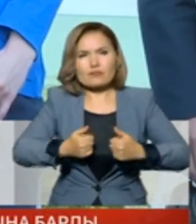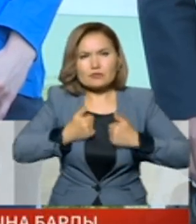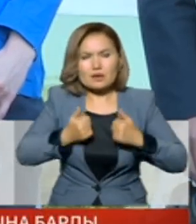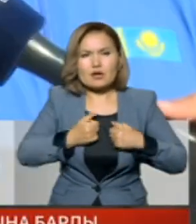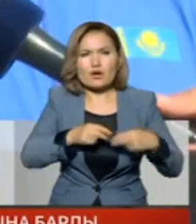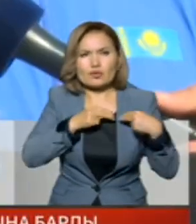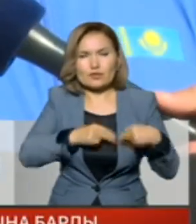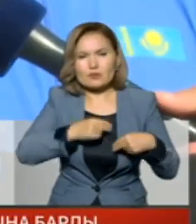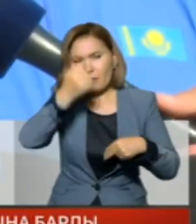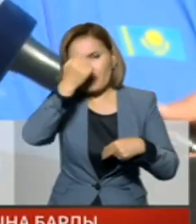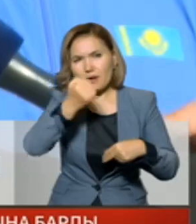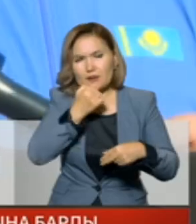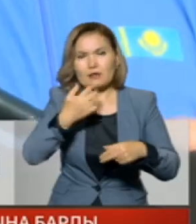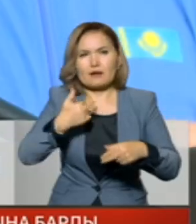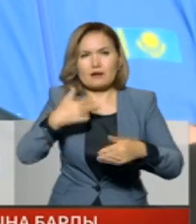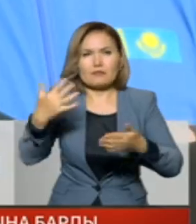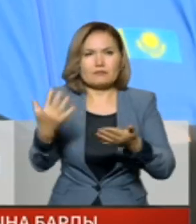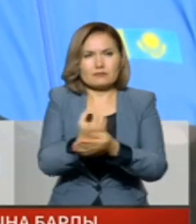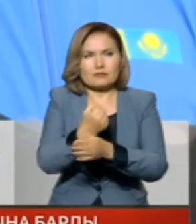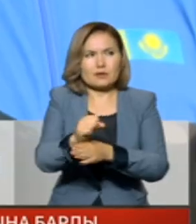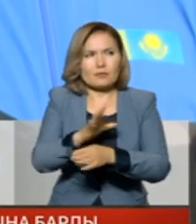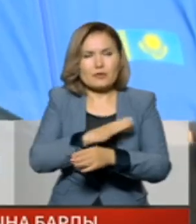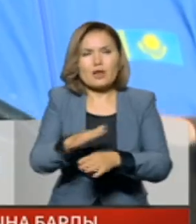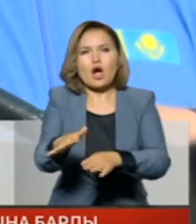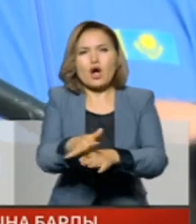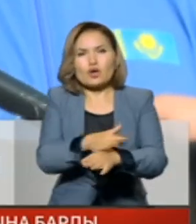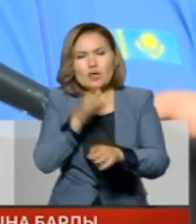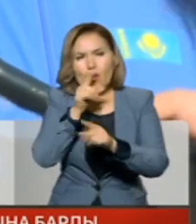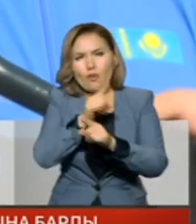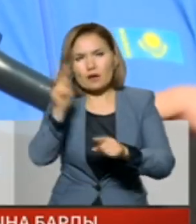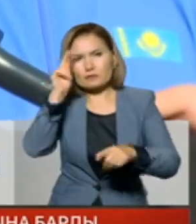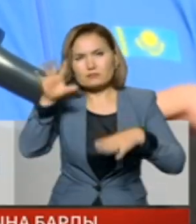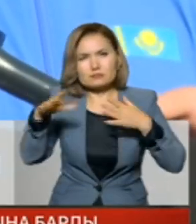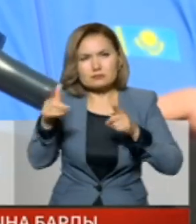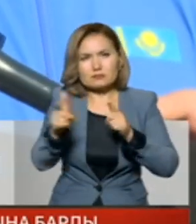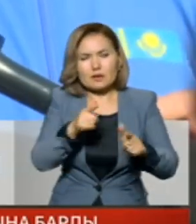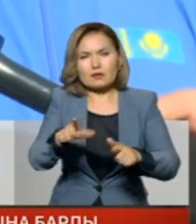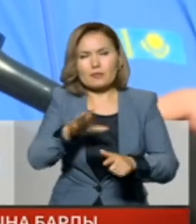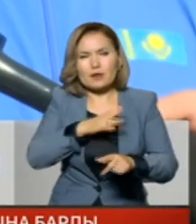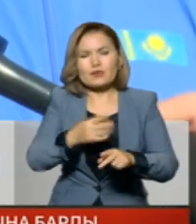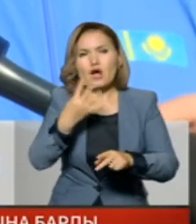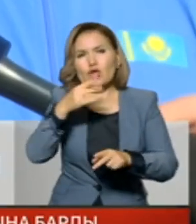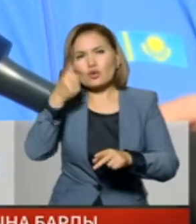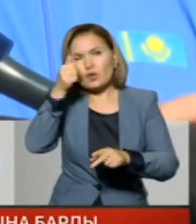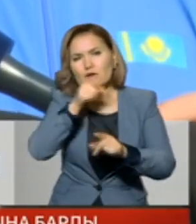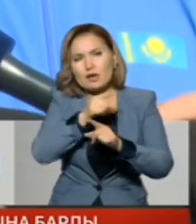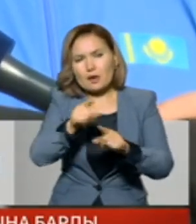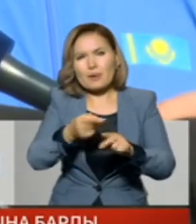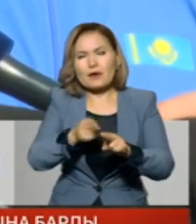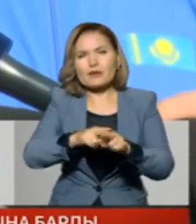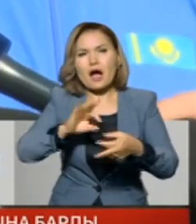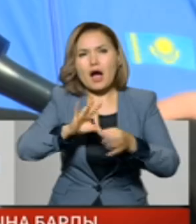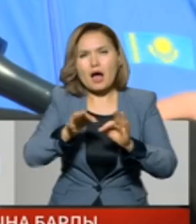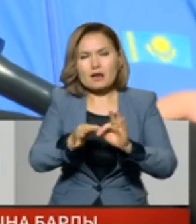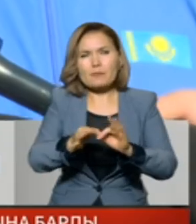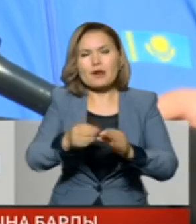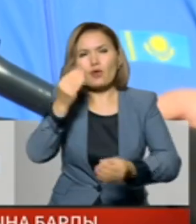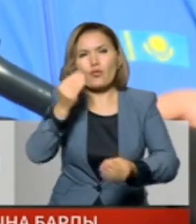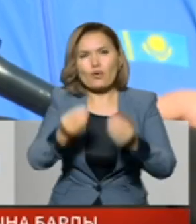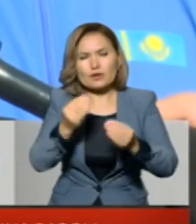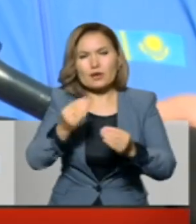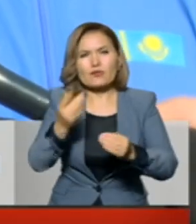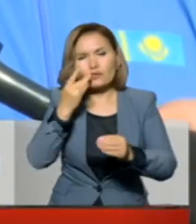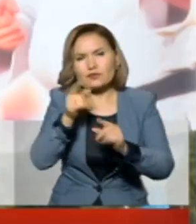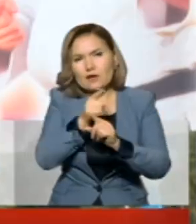білемін. Бұл жеңісті жету үшін ұзақ уақыт дайындалдық. 4 жылдың көлемінде осы олимпиаданың